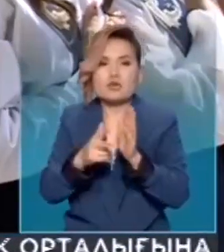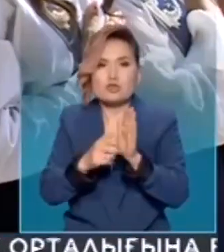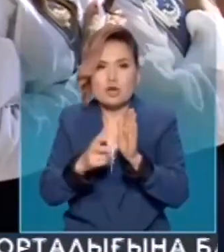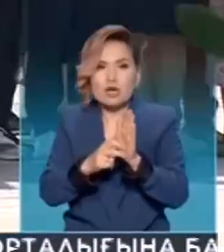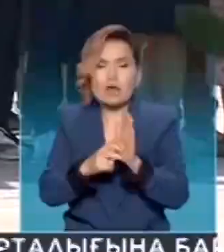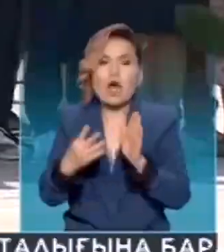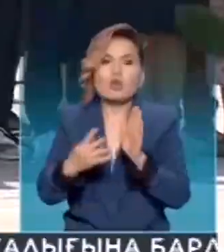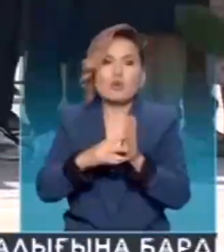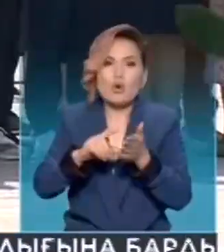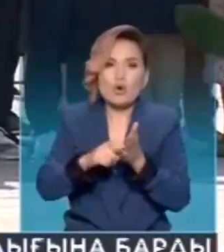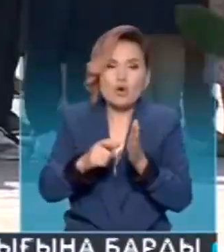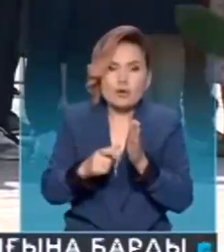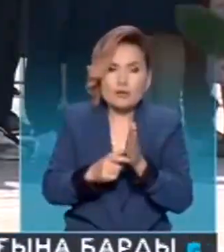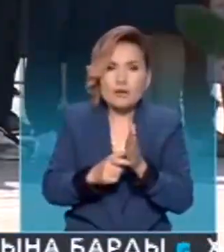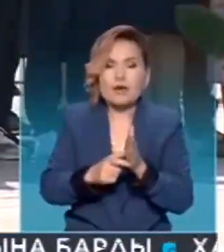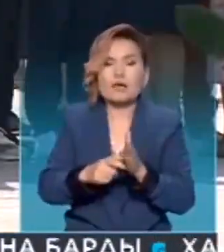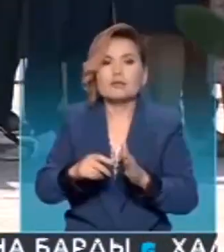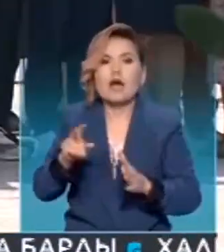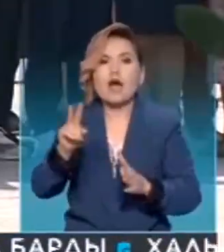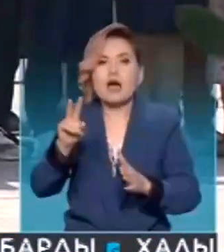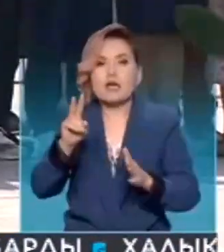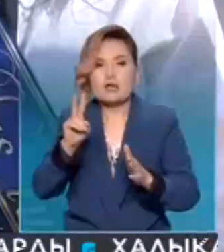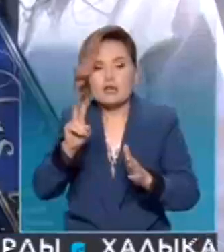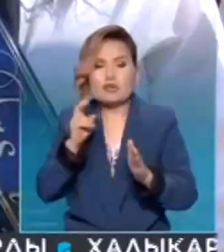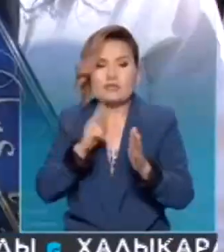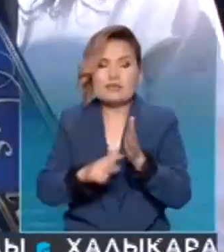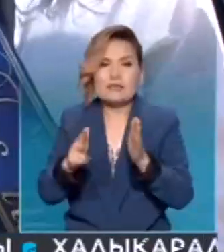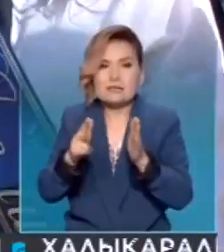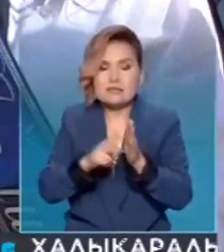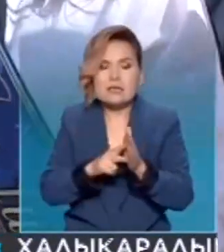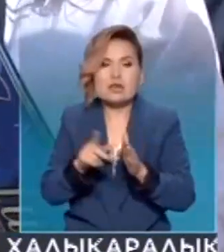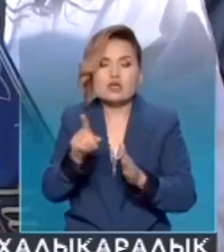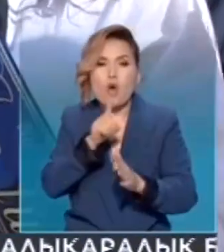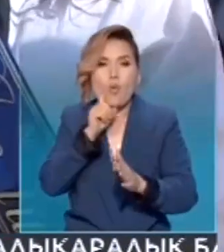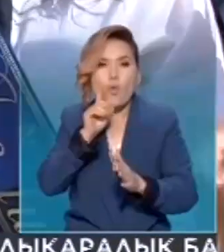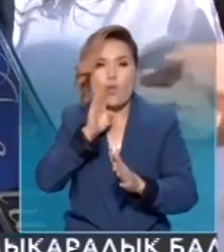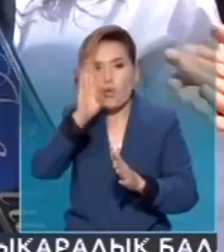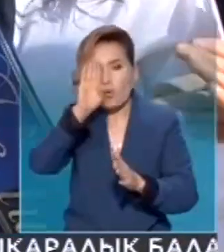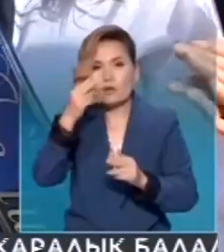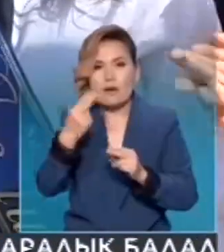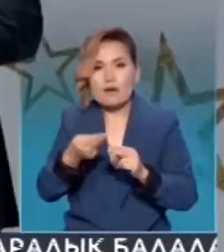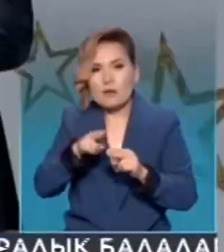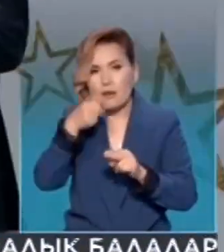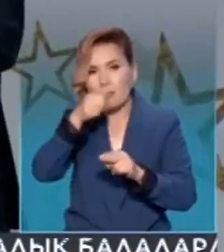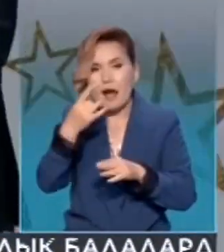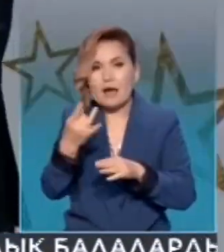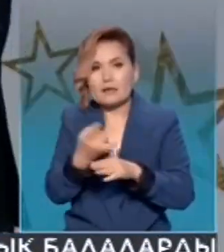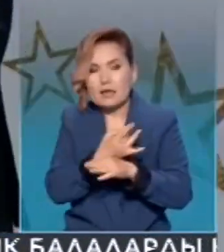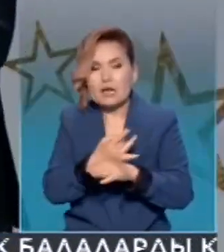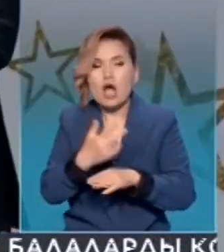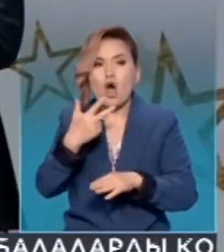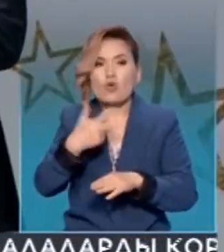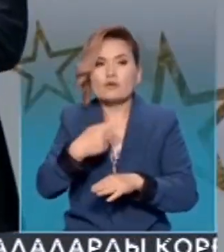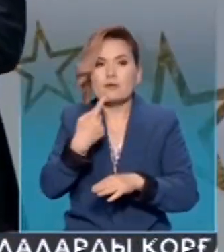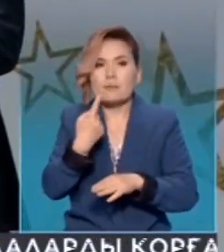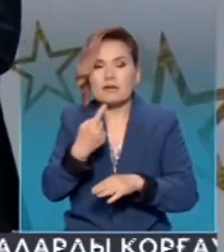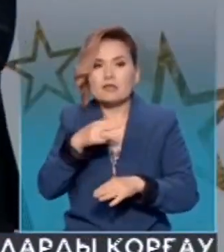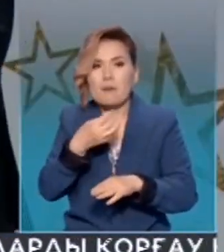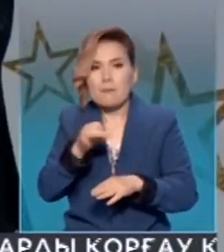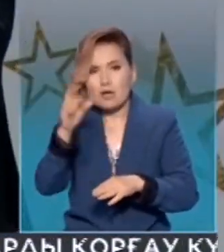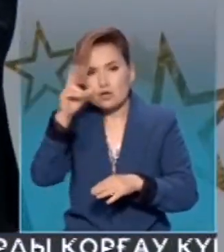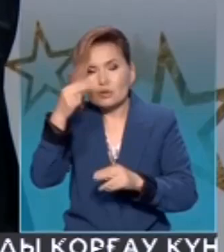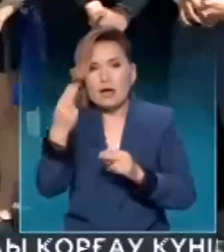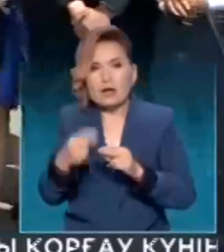ал 9-шы сыныпты 288 мыңнан астам оқушы аяқтады. Айта кетейік, биыл алғаш рет сабақ 31 мамырда аяқталып